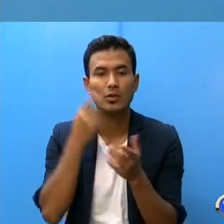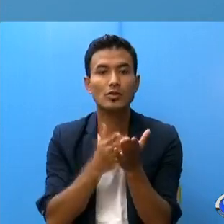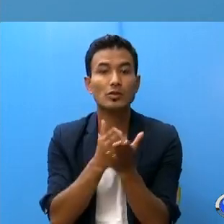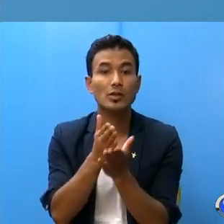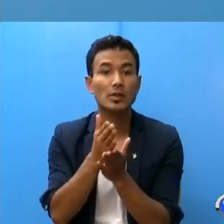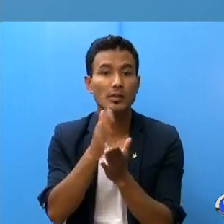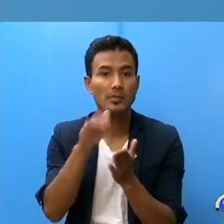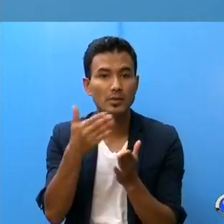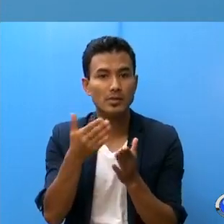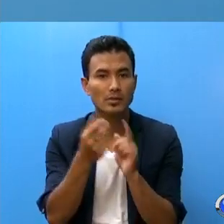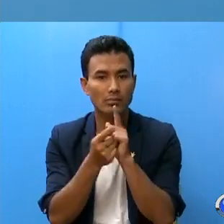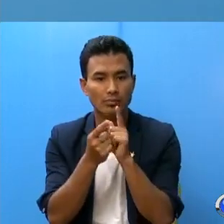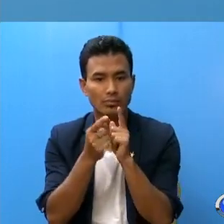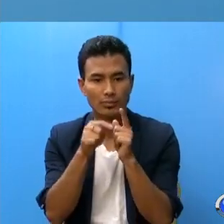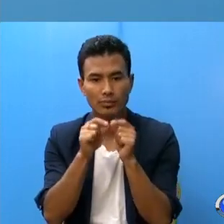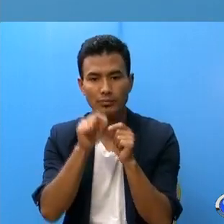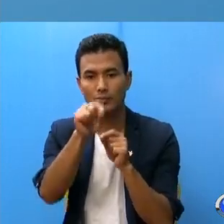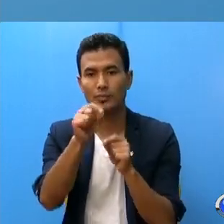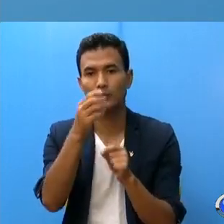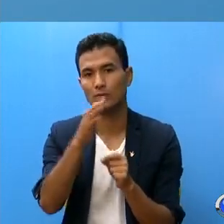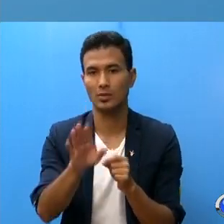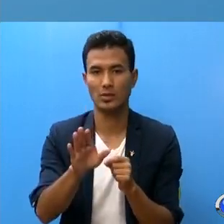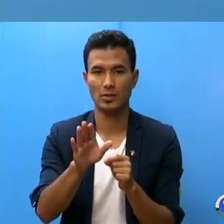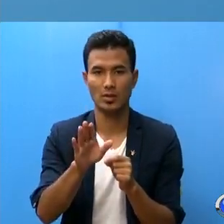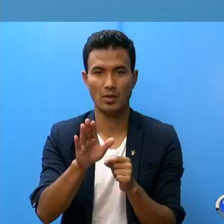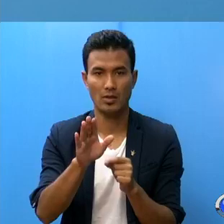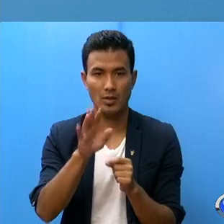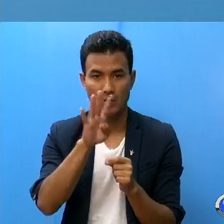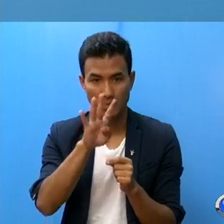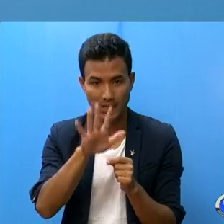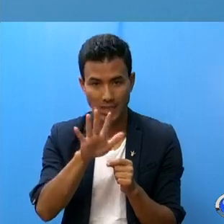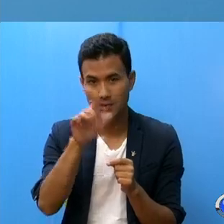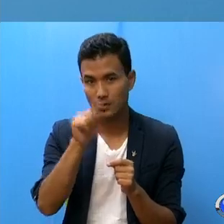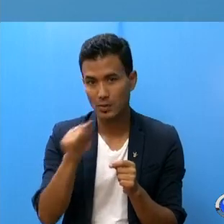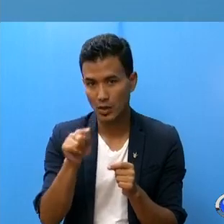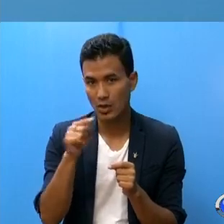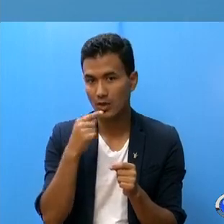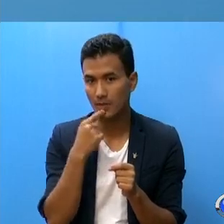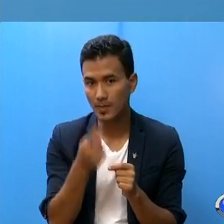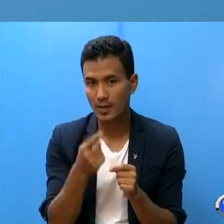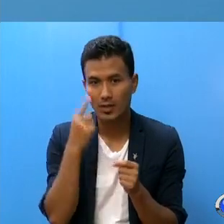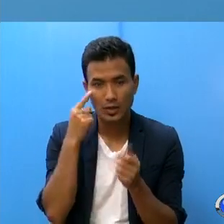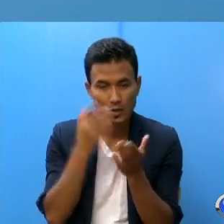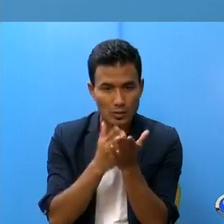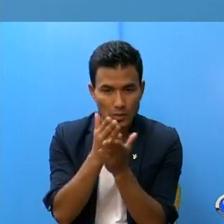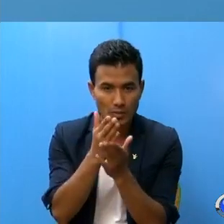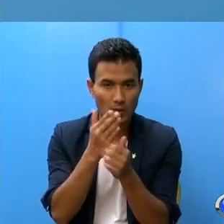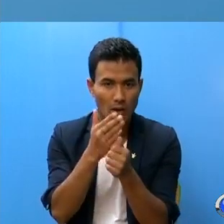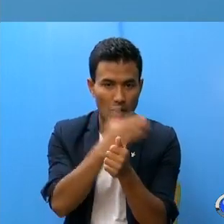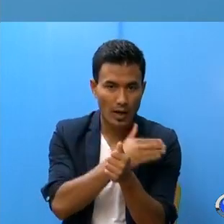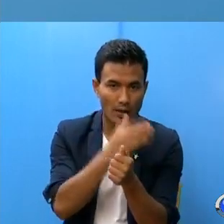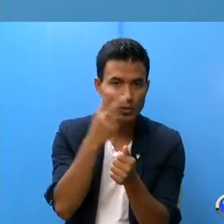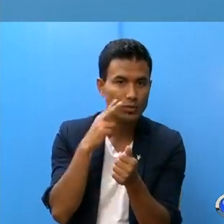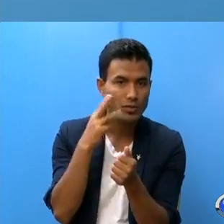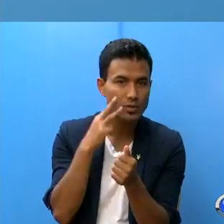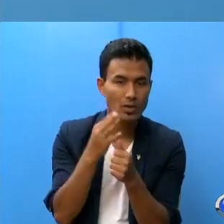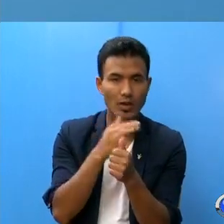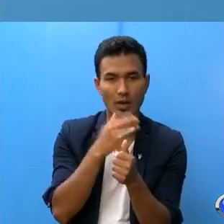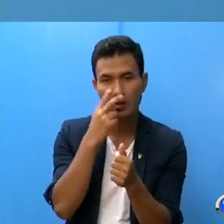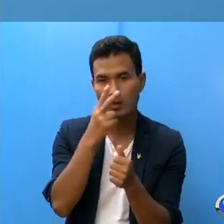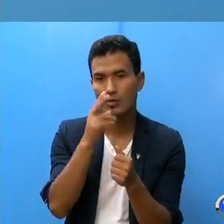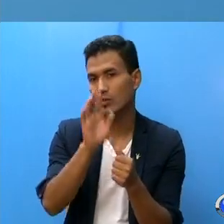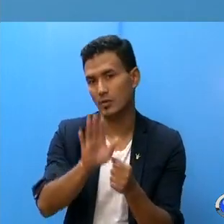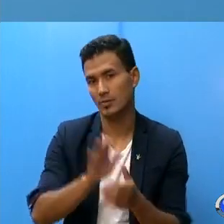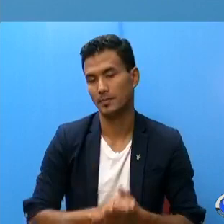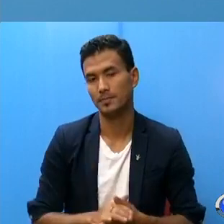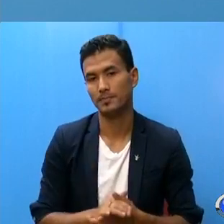पछी अनि स्वरेको देखीए पने 45 परसेंट अथवा 45 प्रचिषत माचे लच्षन आऊनु बने दू दिन अगाड देन स्वरेको देखिया